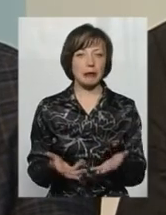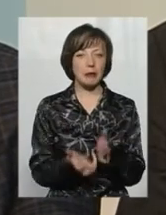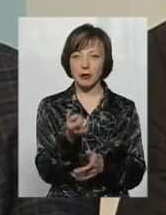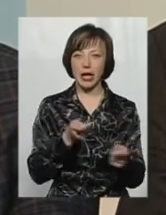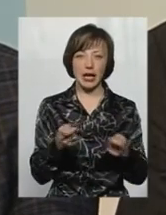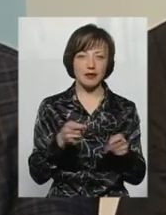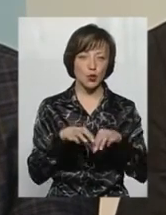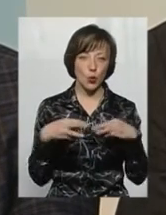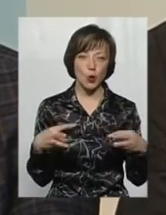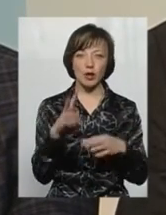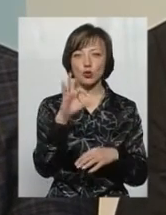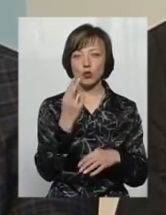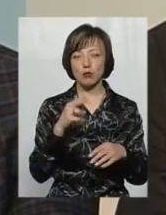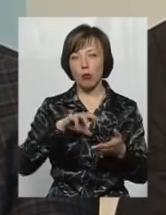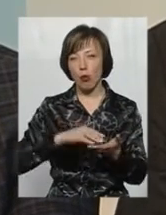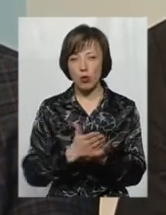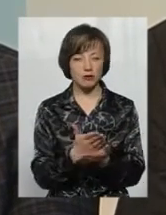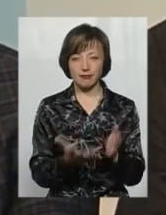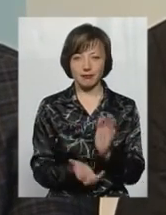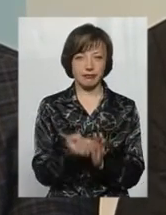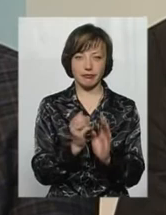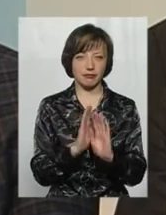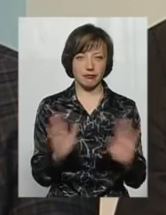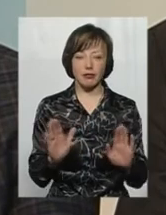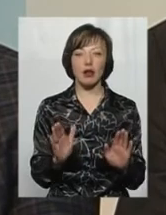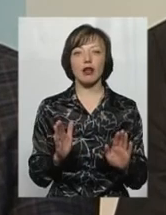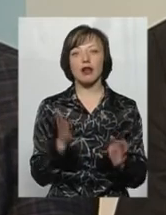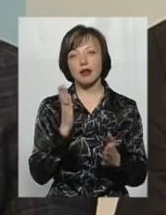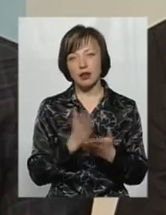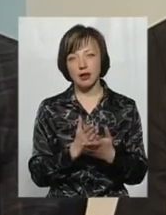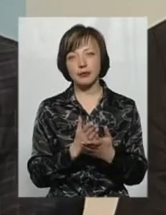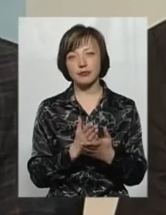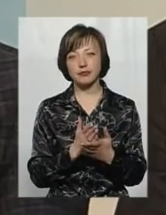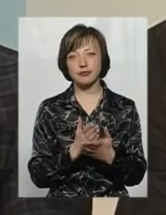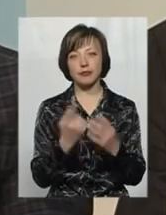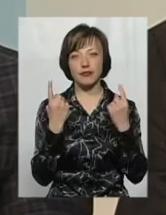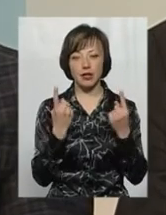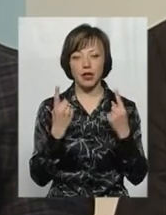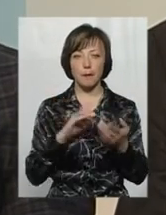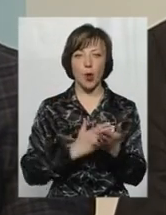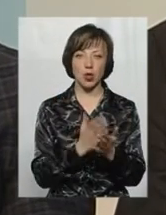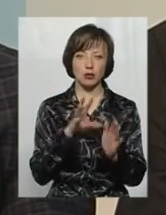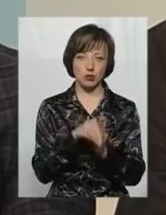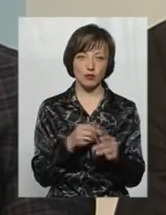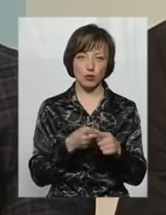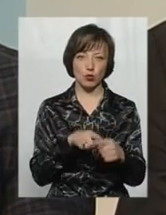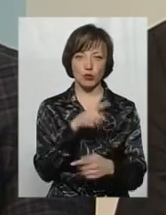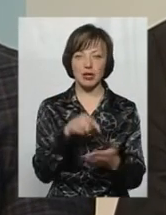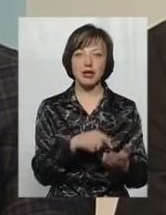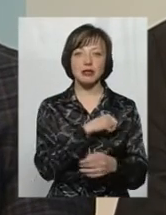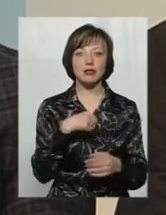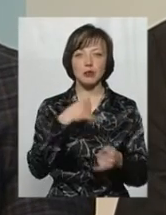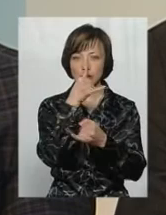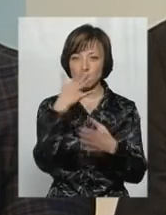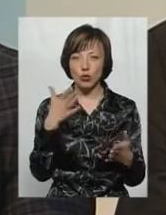ні Мінсоцполітики. Ну, очевидно, є дуже велика політична складова в цьому питанні. Ми самі не